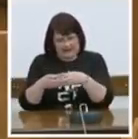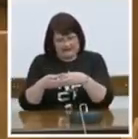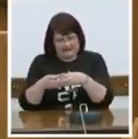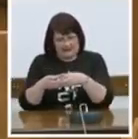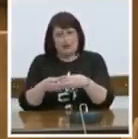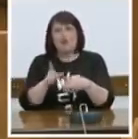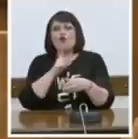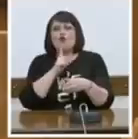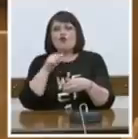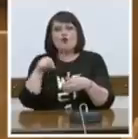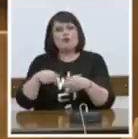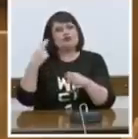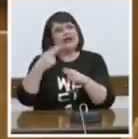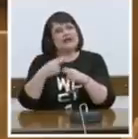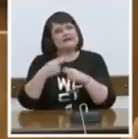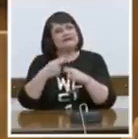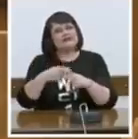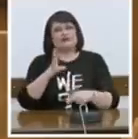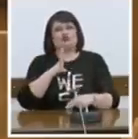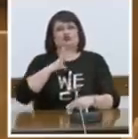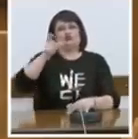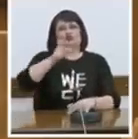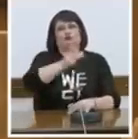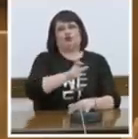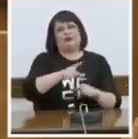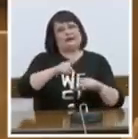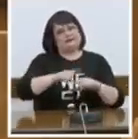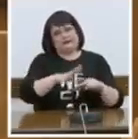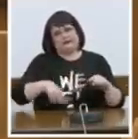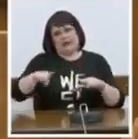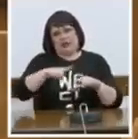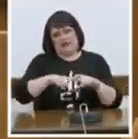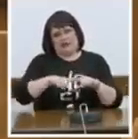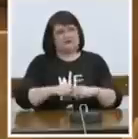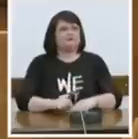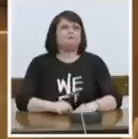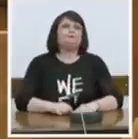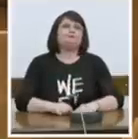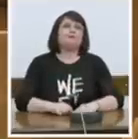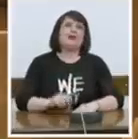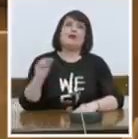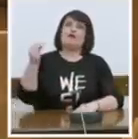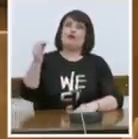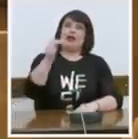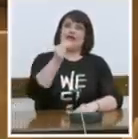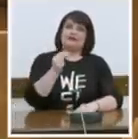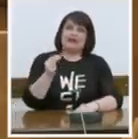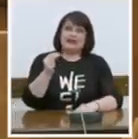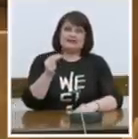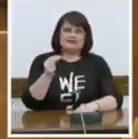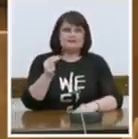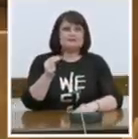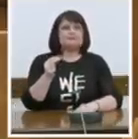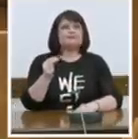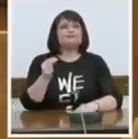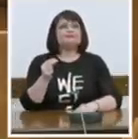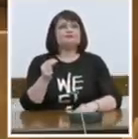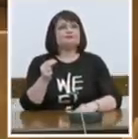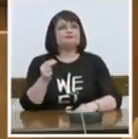αξίζουν οι πολίτες αυτής της χώρας. Με βουλευτές που αποτελούν,